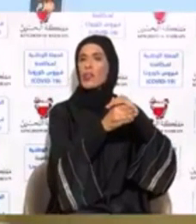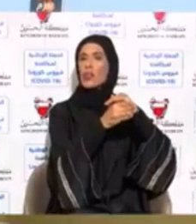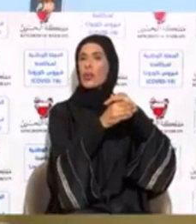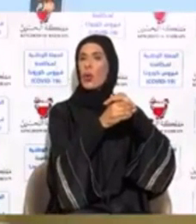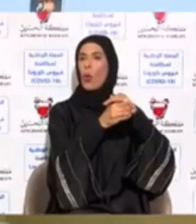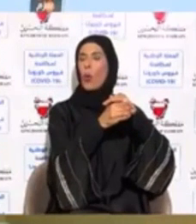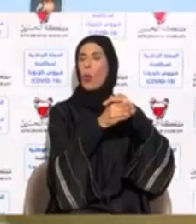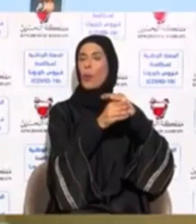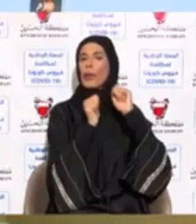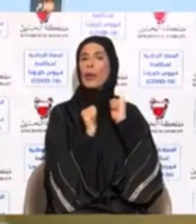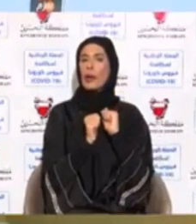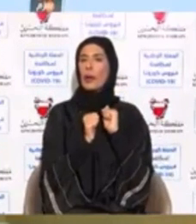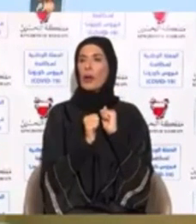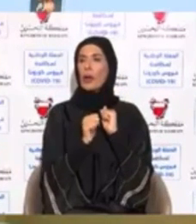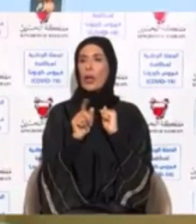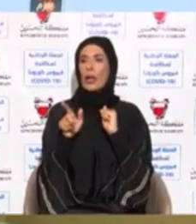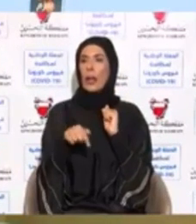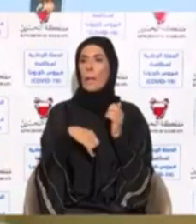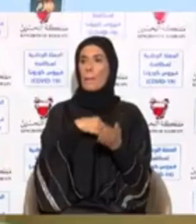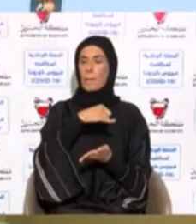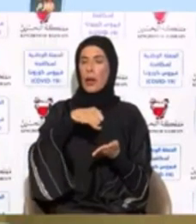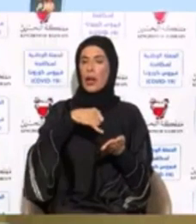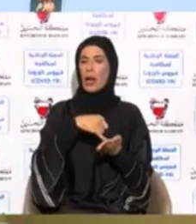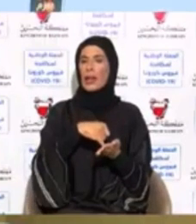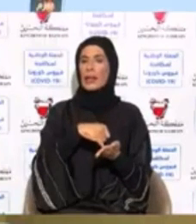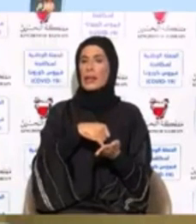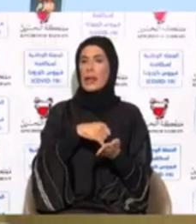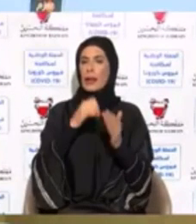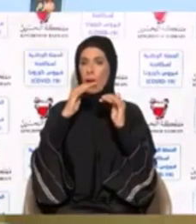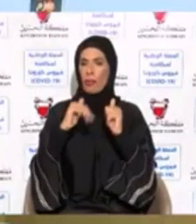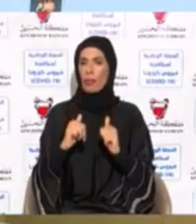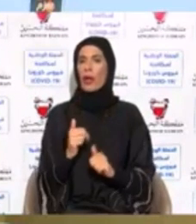حيث تبلغ الطاقة الاستيعابية لمراكز العزل والعلاج